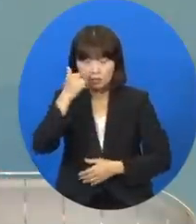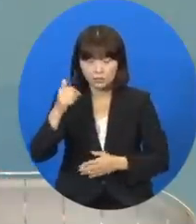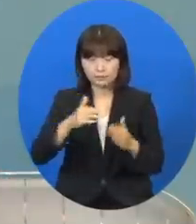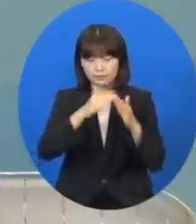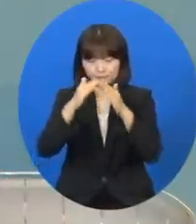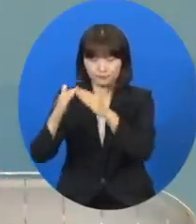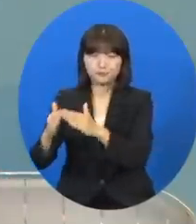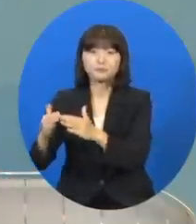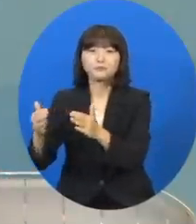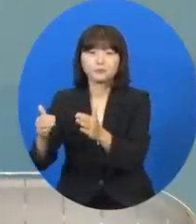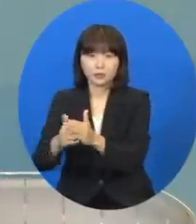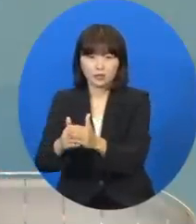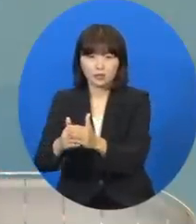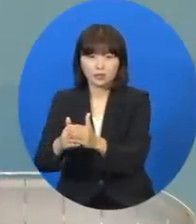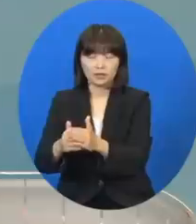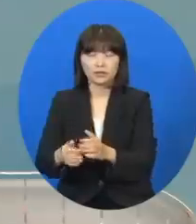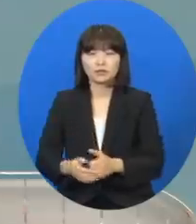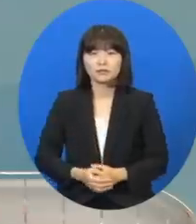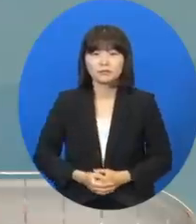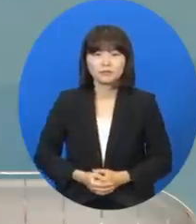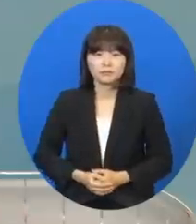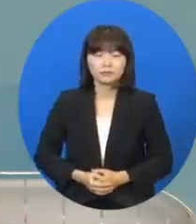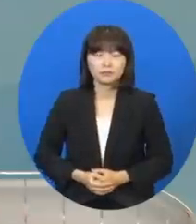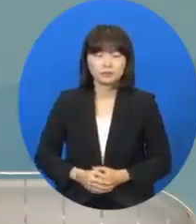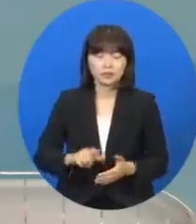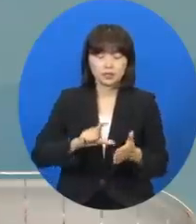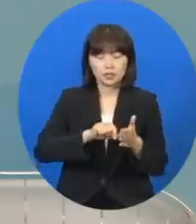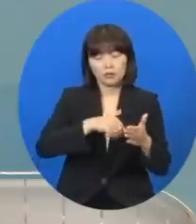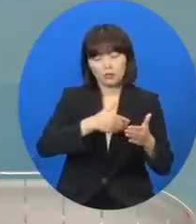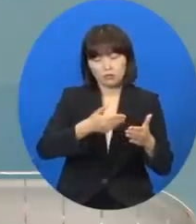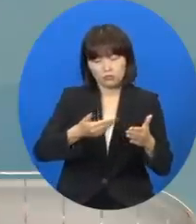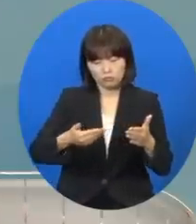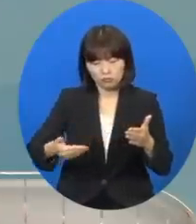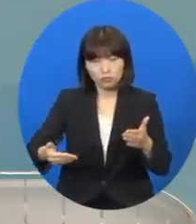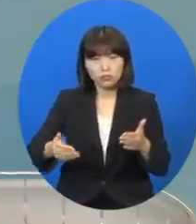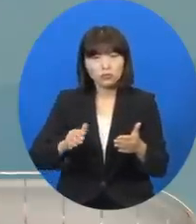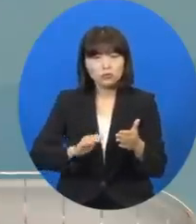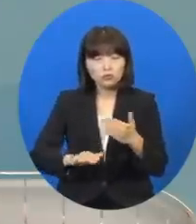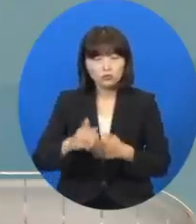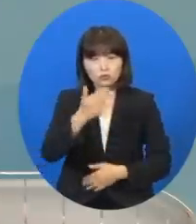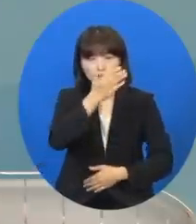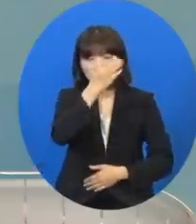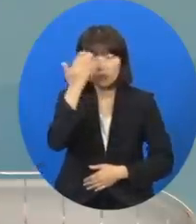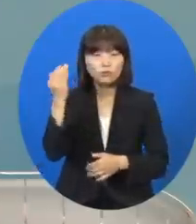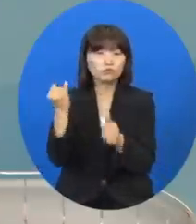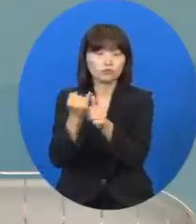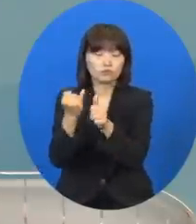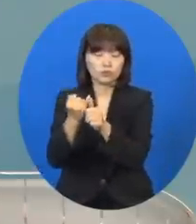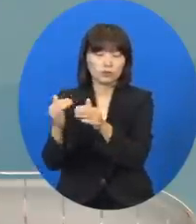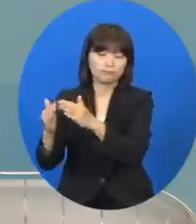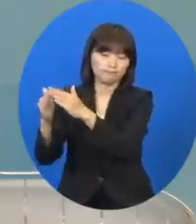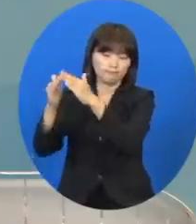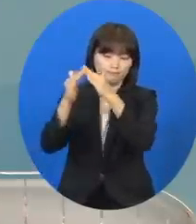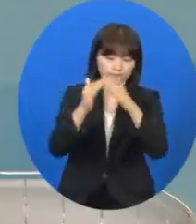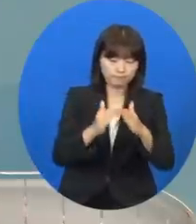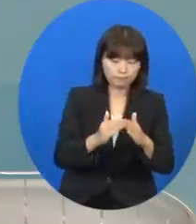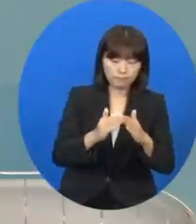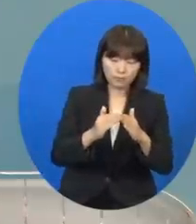갔는데 한참 세월이 지나고 어느 젊은 내외가 이사를 왔는데